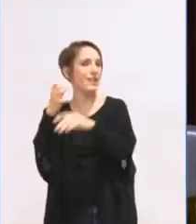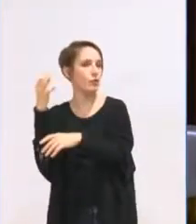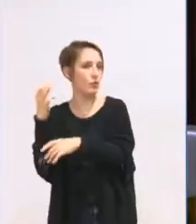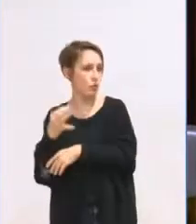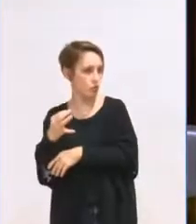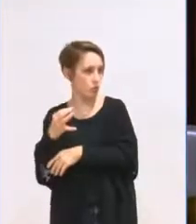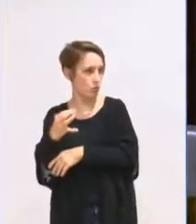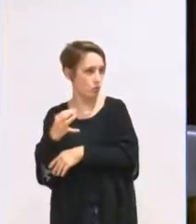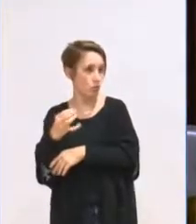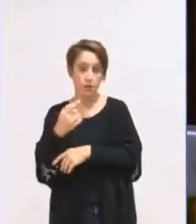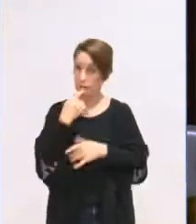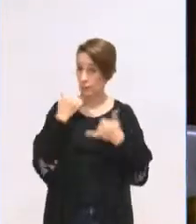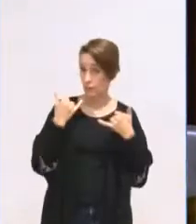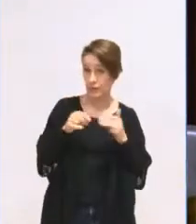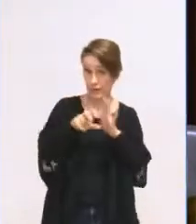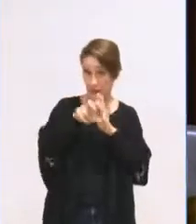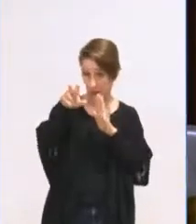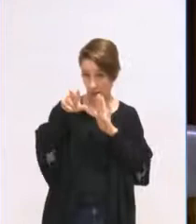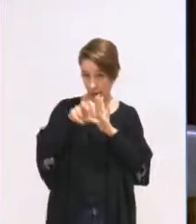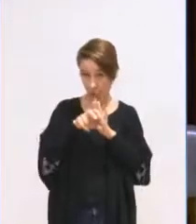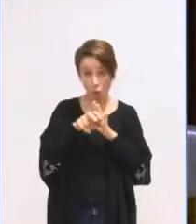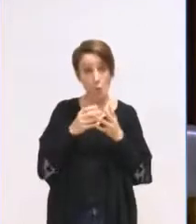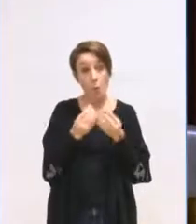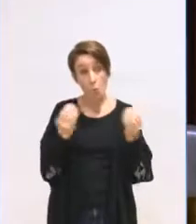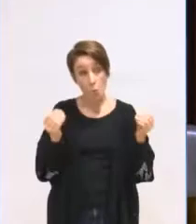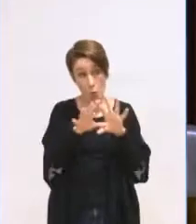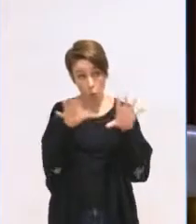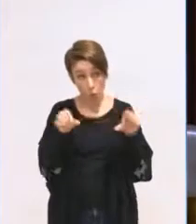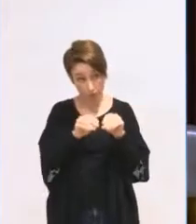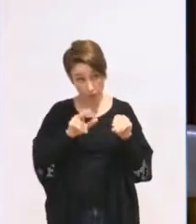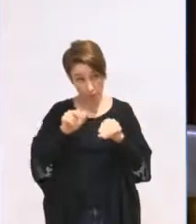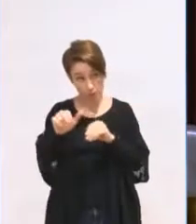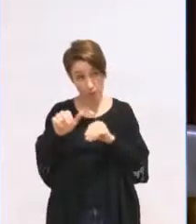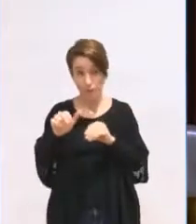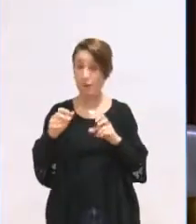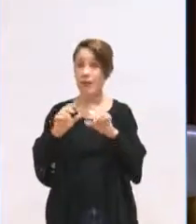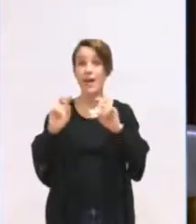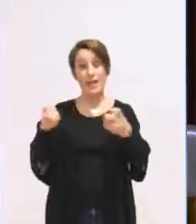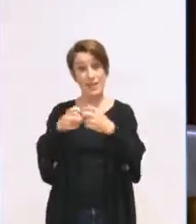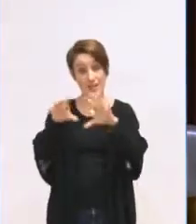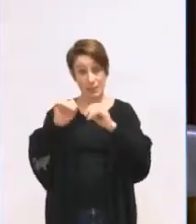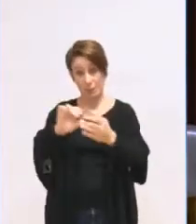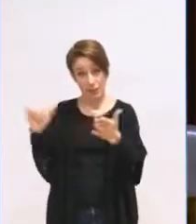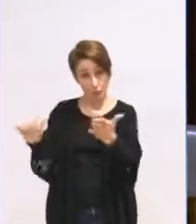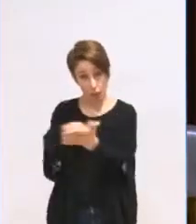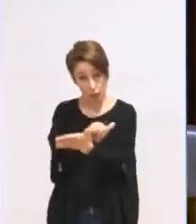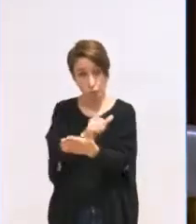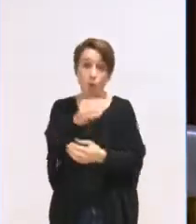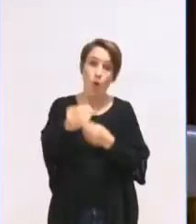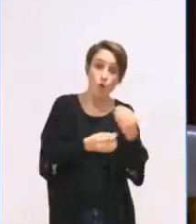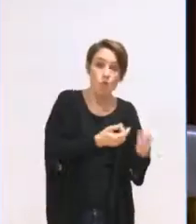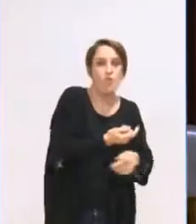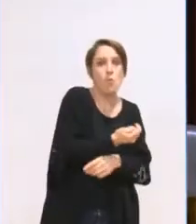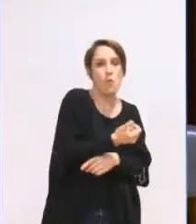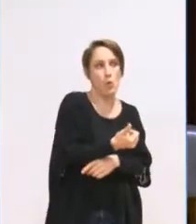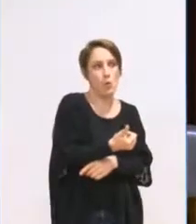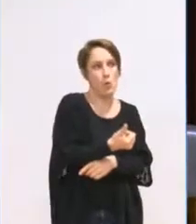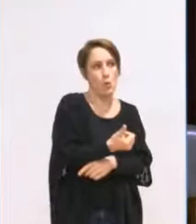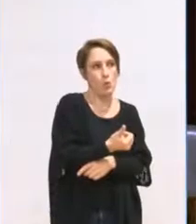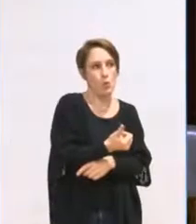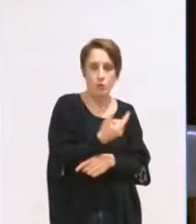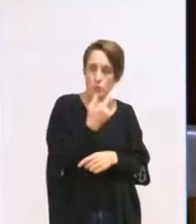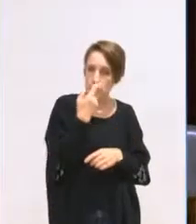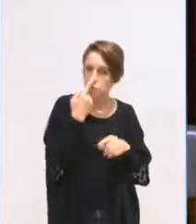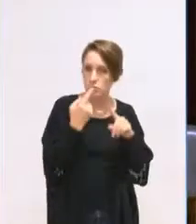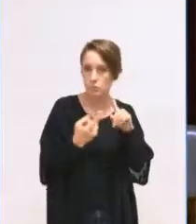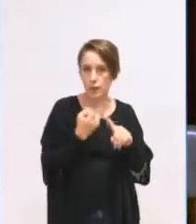beaucoup de ménages concernés par cette suppression de la taxe d'habitation, ou peu? Et je pense